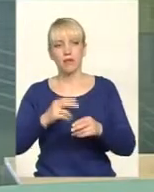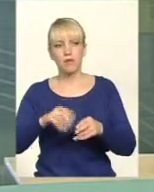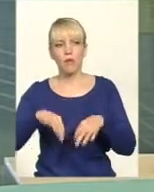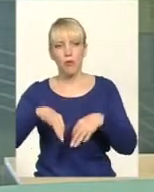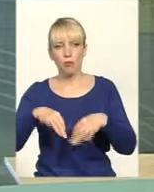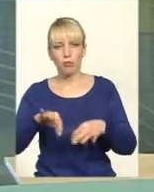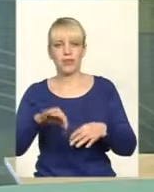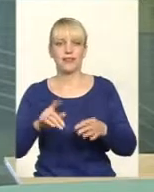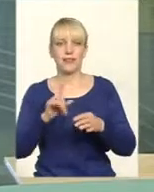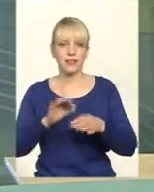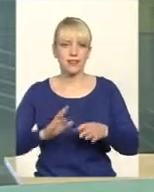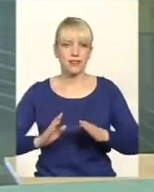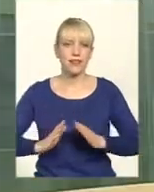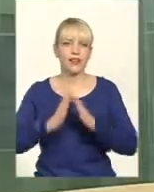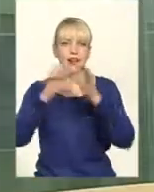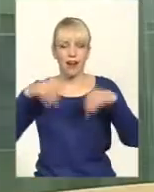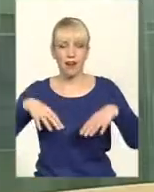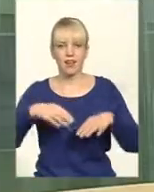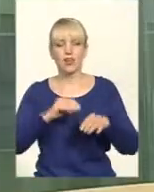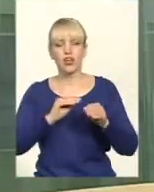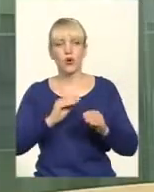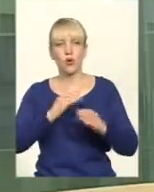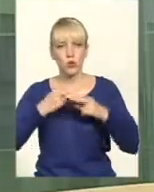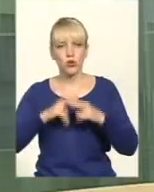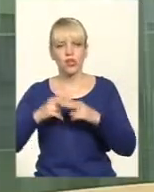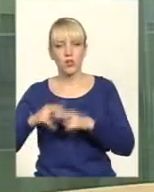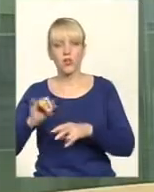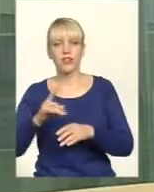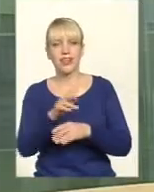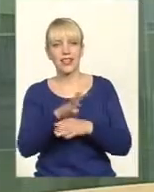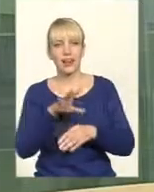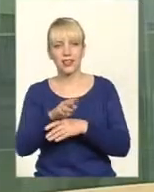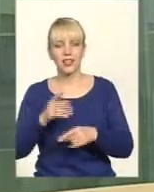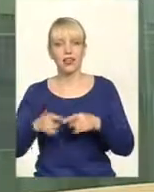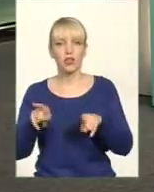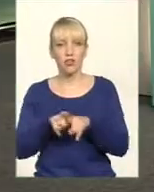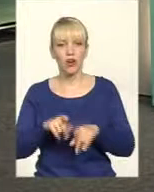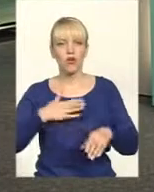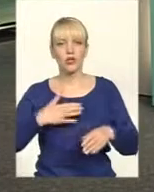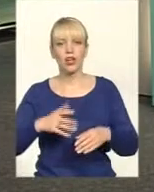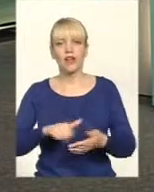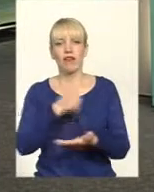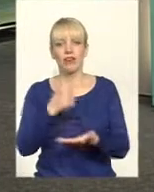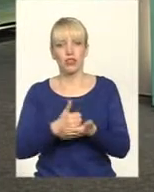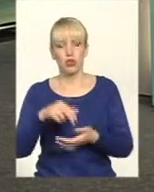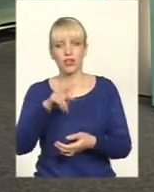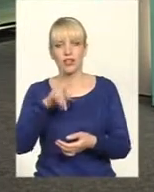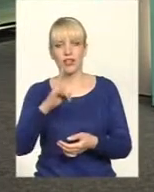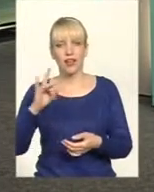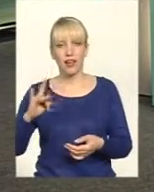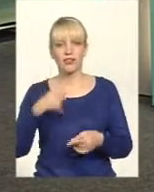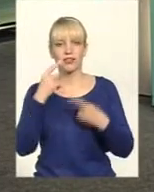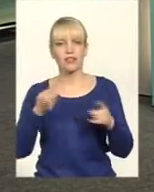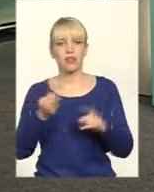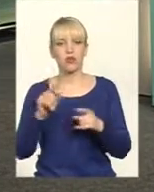і артилерію. Біля кордону, про це пише Reuters. Сьогодні також ватажок так званої ДНР Олександр Захарченко заявив про